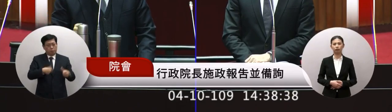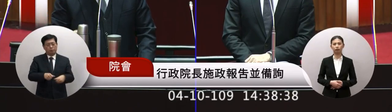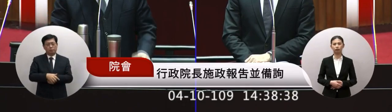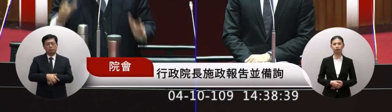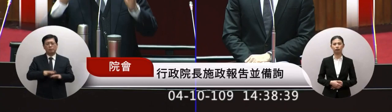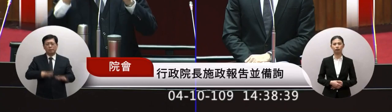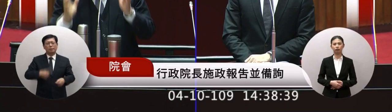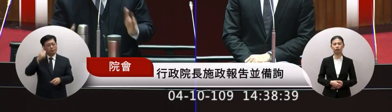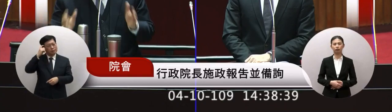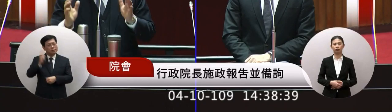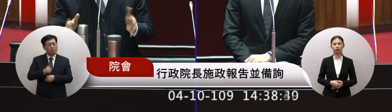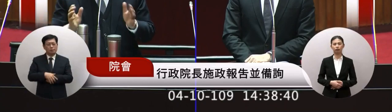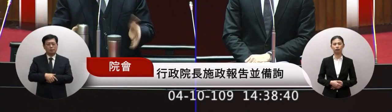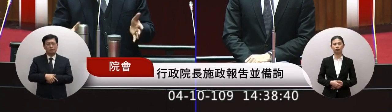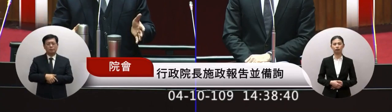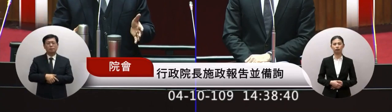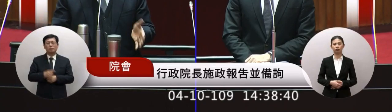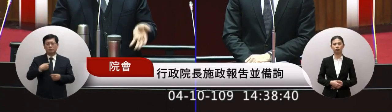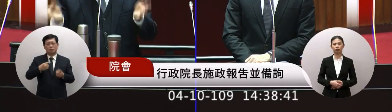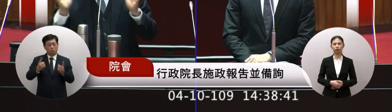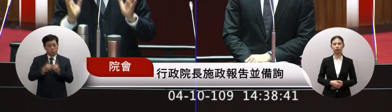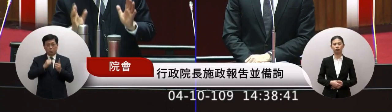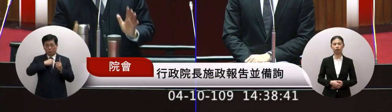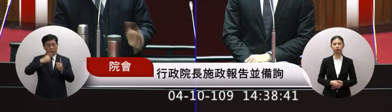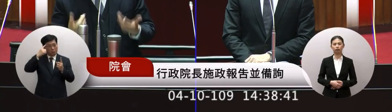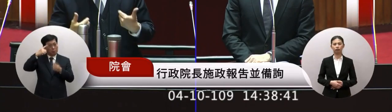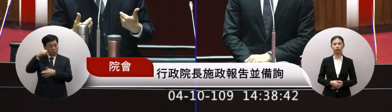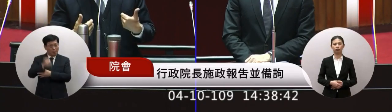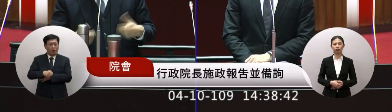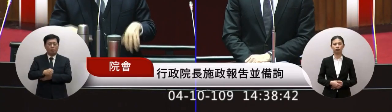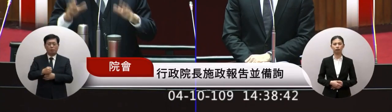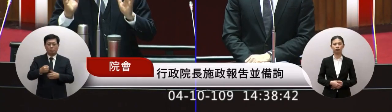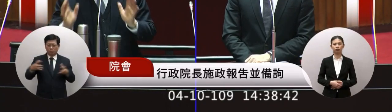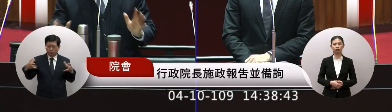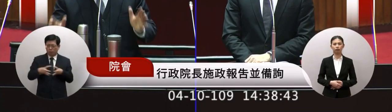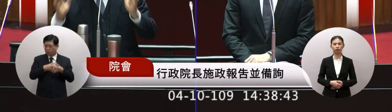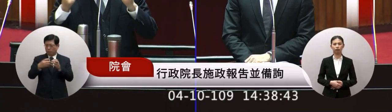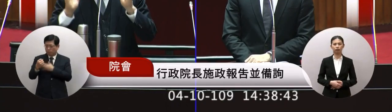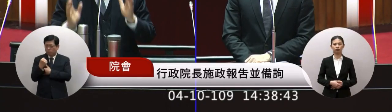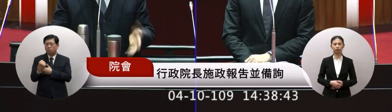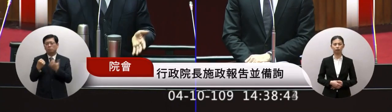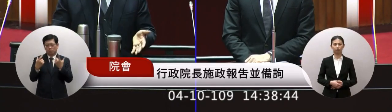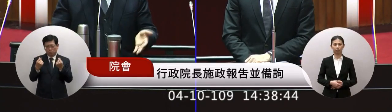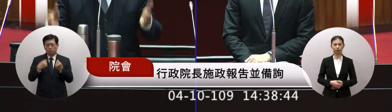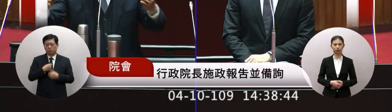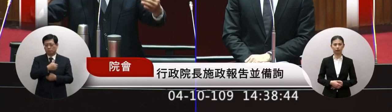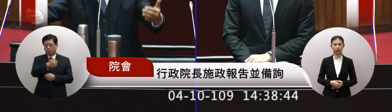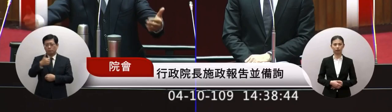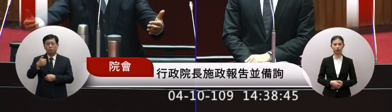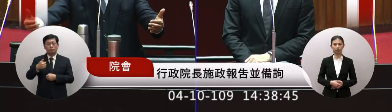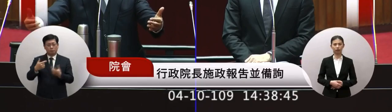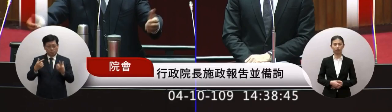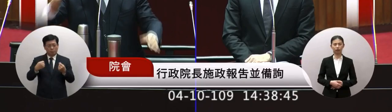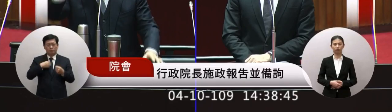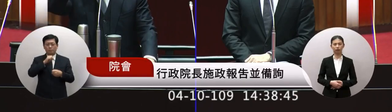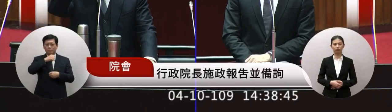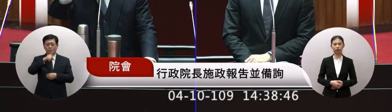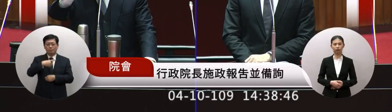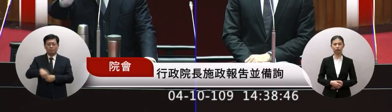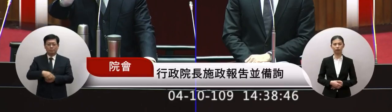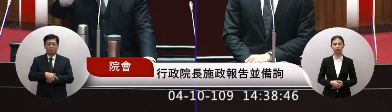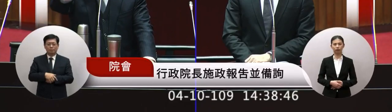的意思讲，认同台湾。肯甲咱做伙拼，这咱拢足感谢，这拢台湾人。